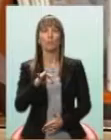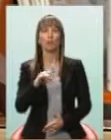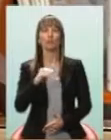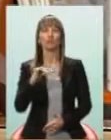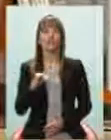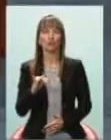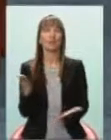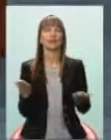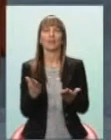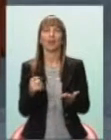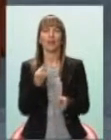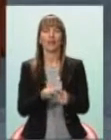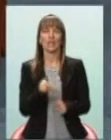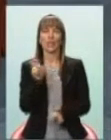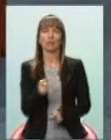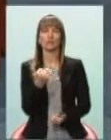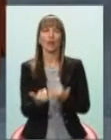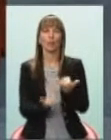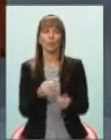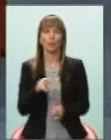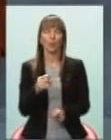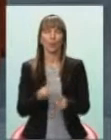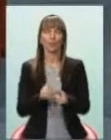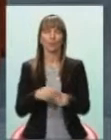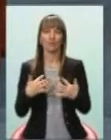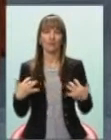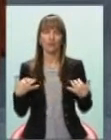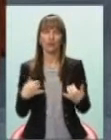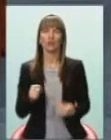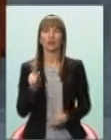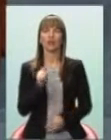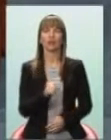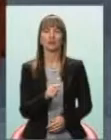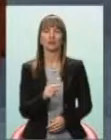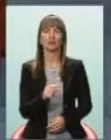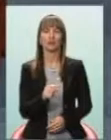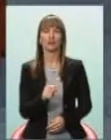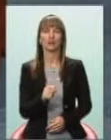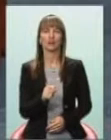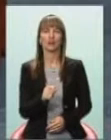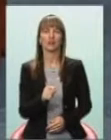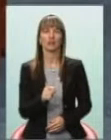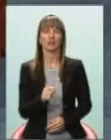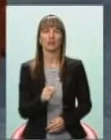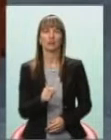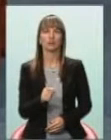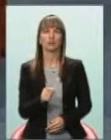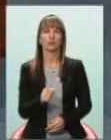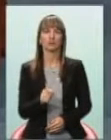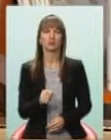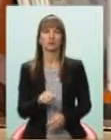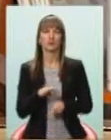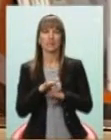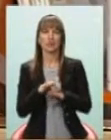так. Як взагалі ці люди піклуються про цих тваринок? Вони Можам, например, они носят